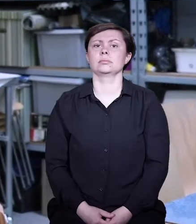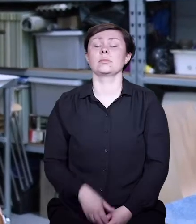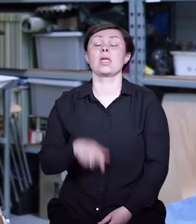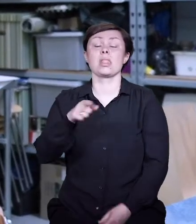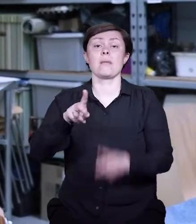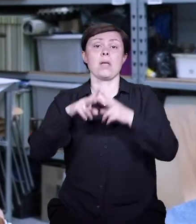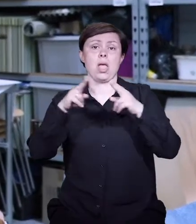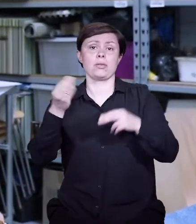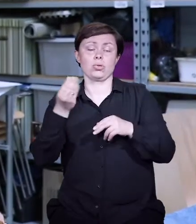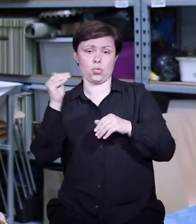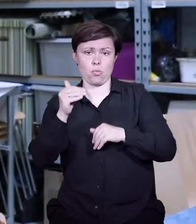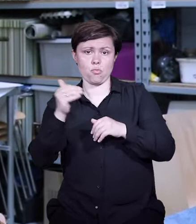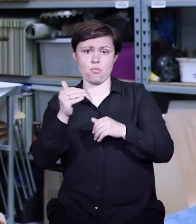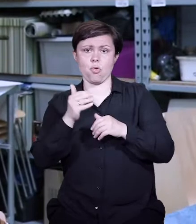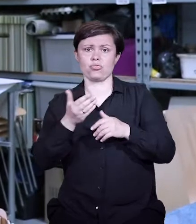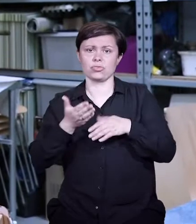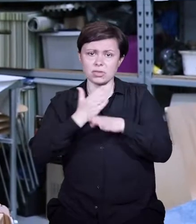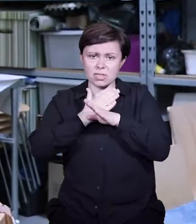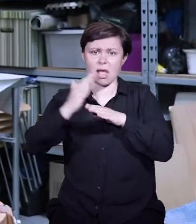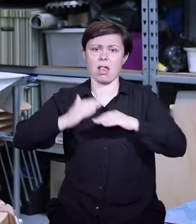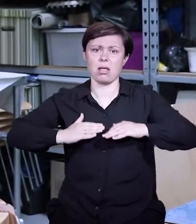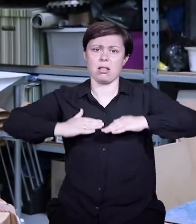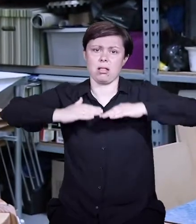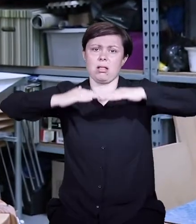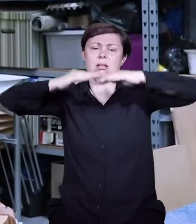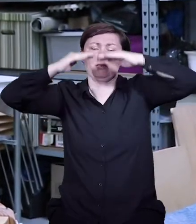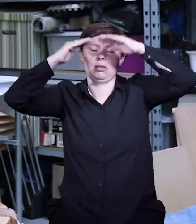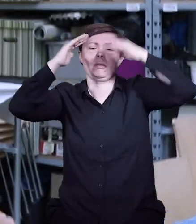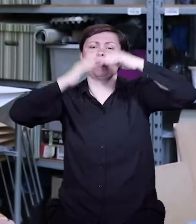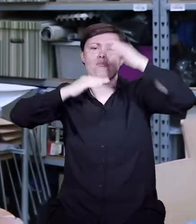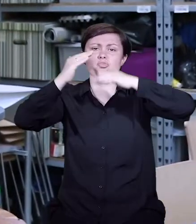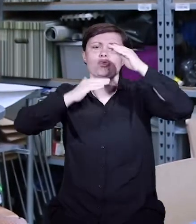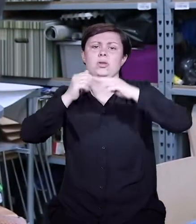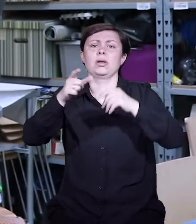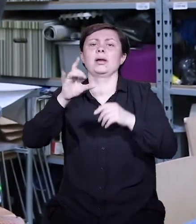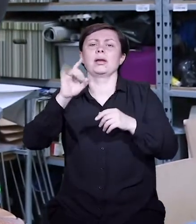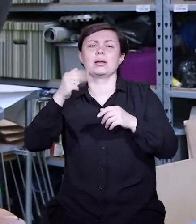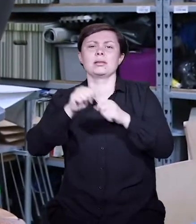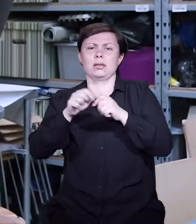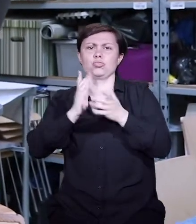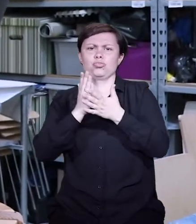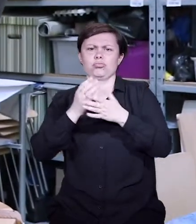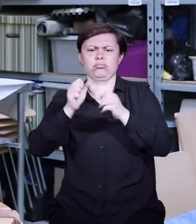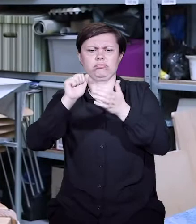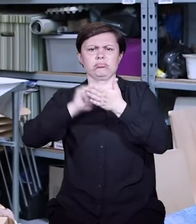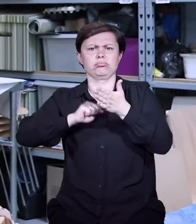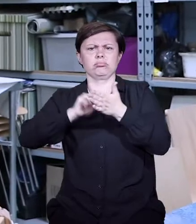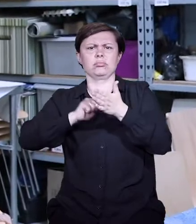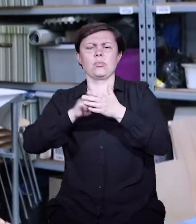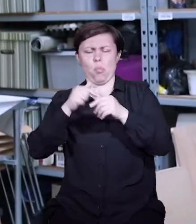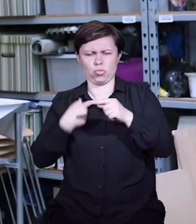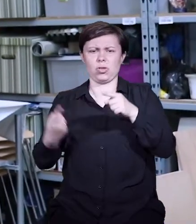Na tym etapie jeszcze można ciągnąć dalej zwyż kształt, budować go. Glina jest dość sztywna. Nie można cały